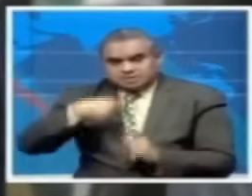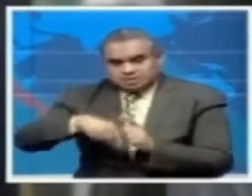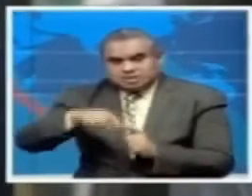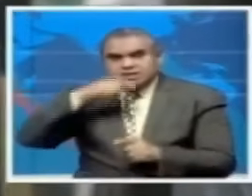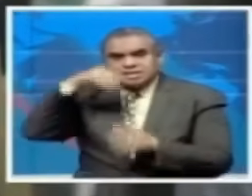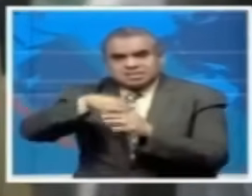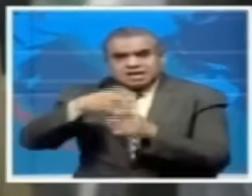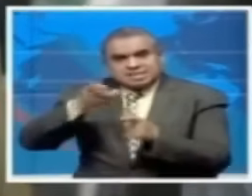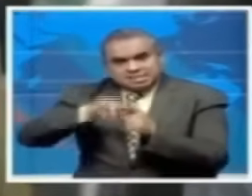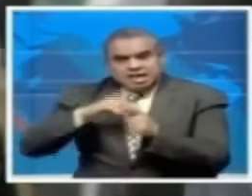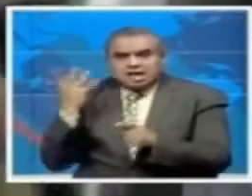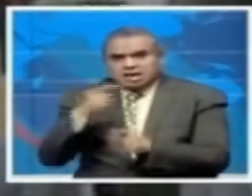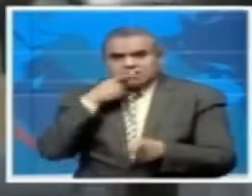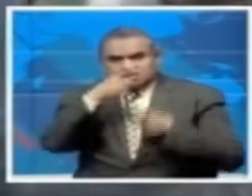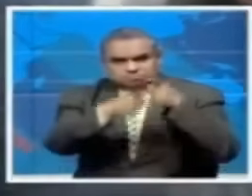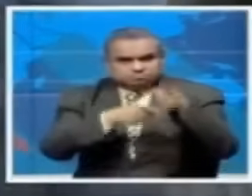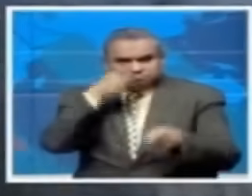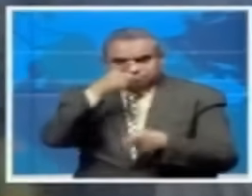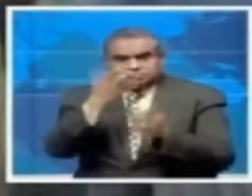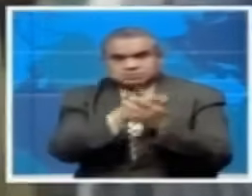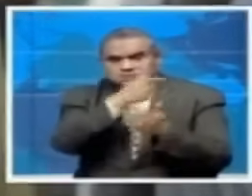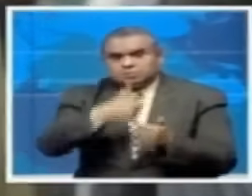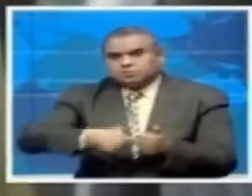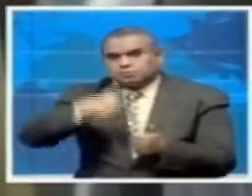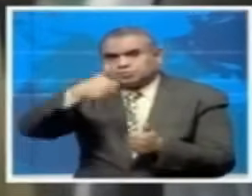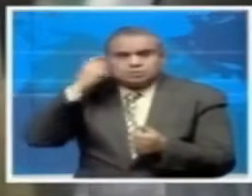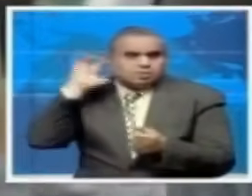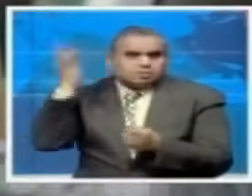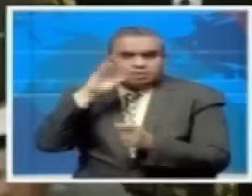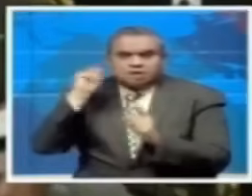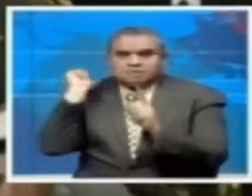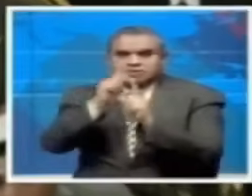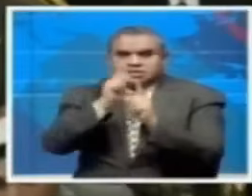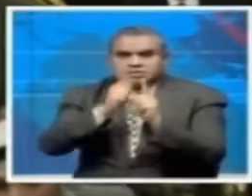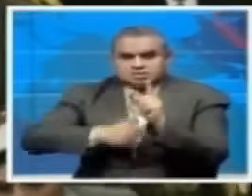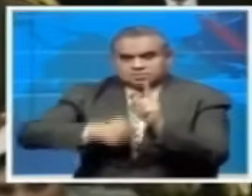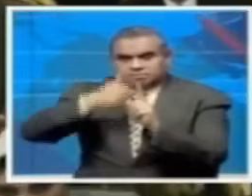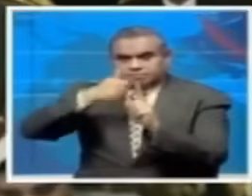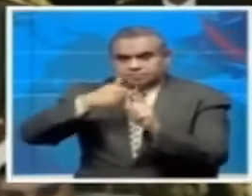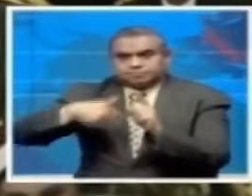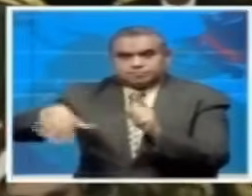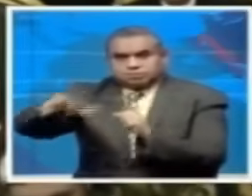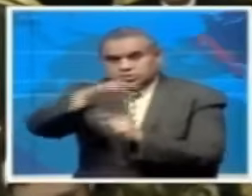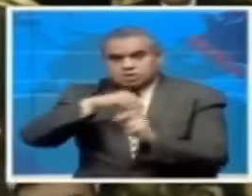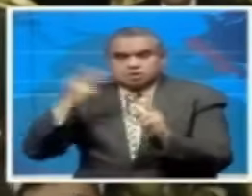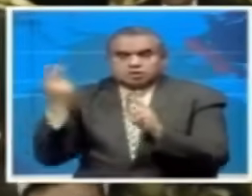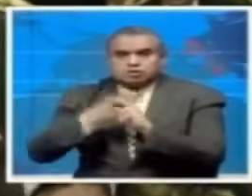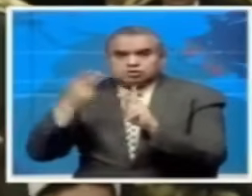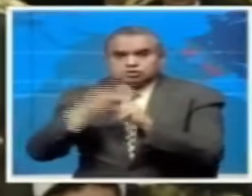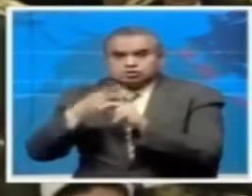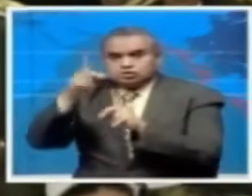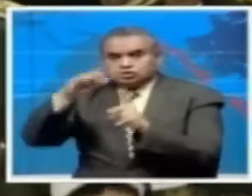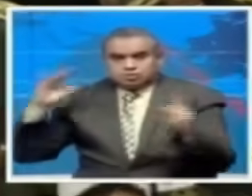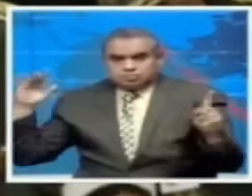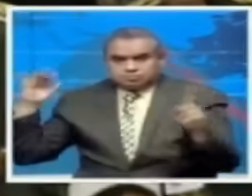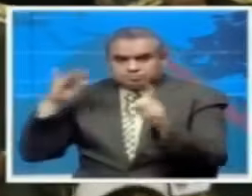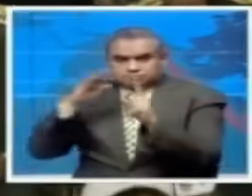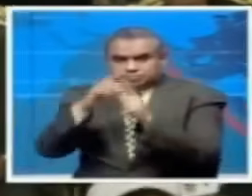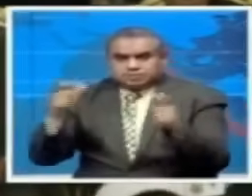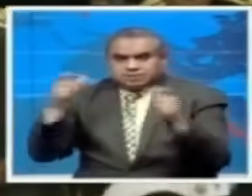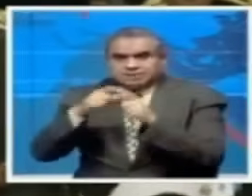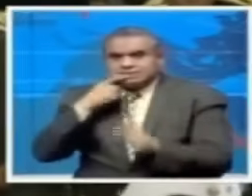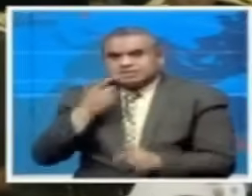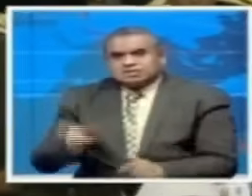القادمة إتماما للإنجازات التي قام بها في الدولة. كل تلك الحشود الحاضرة في المؤتمر من كل